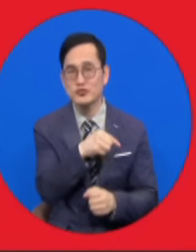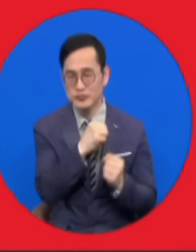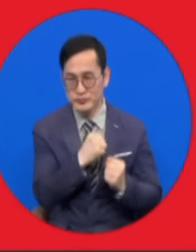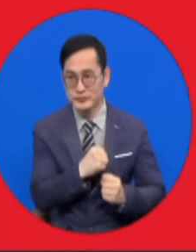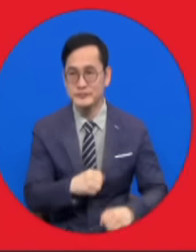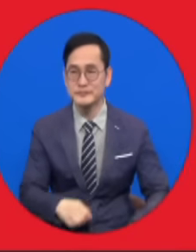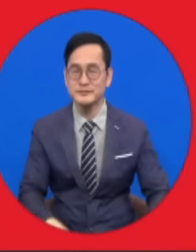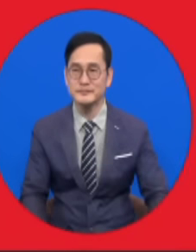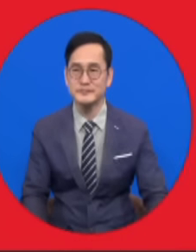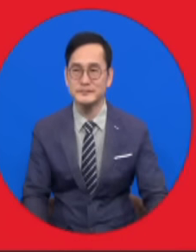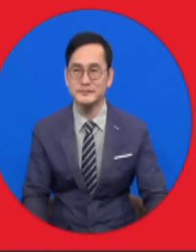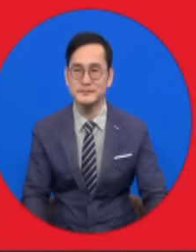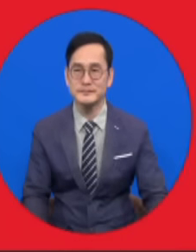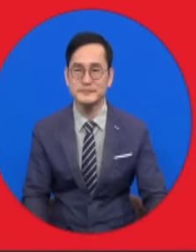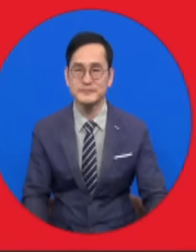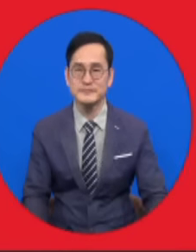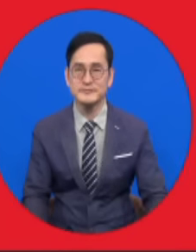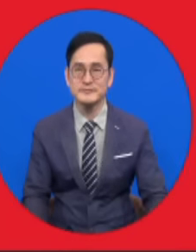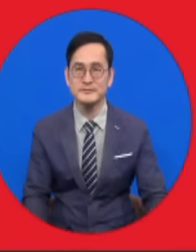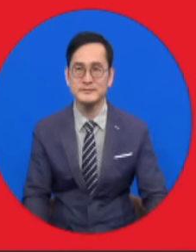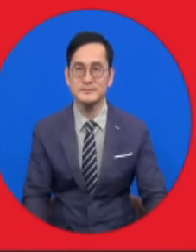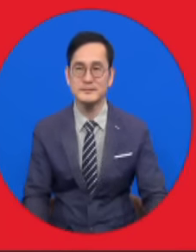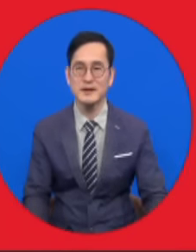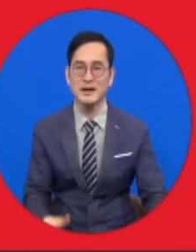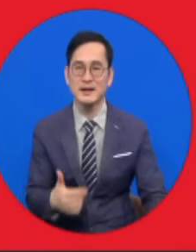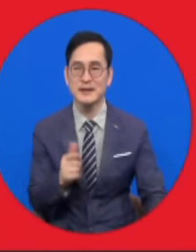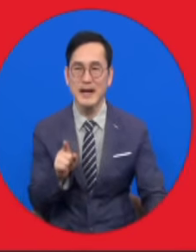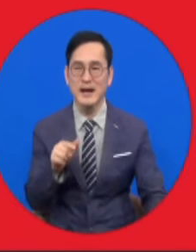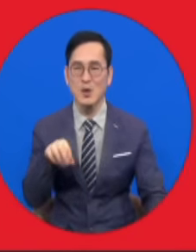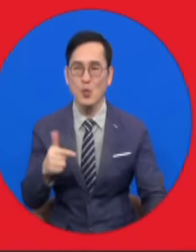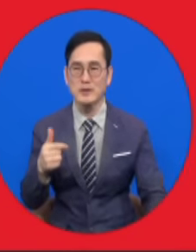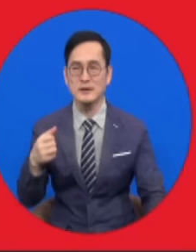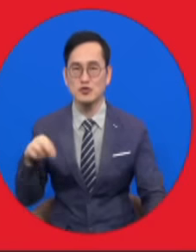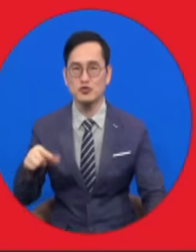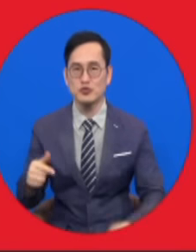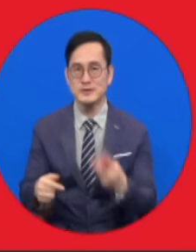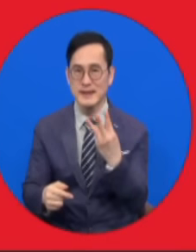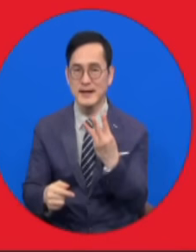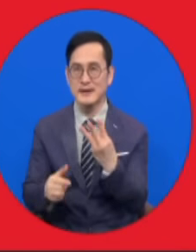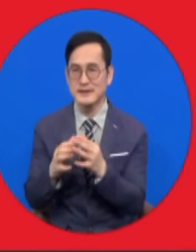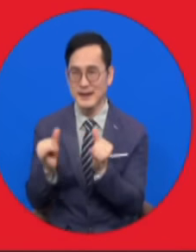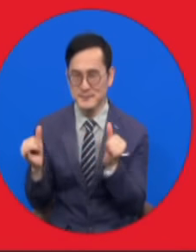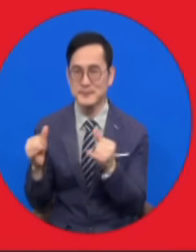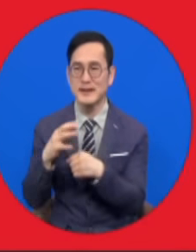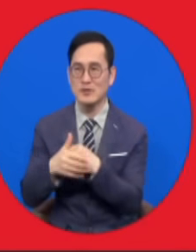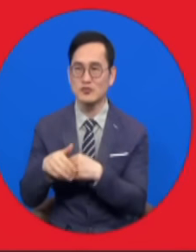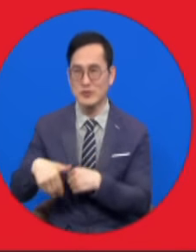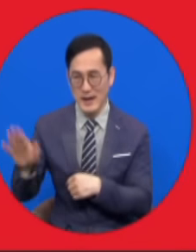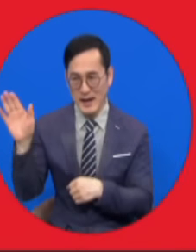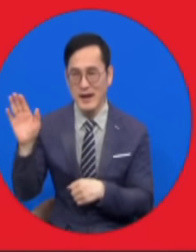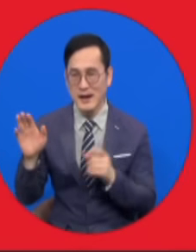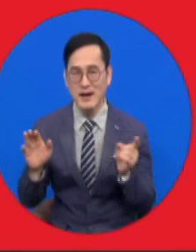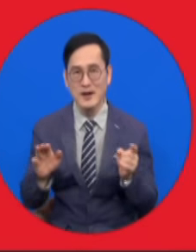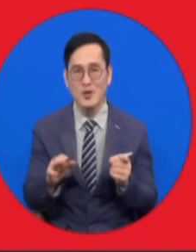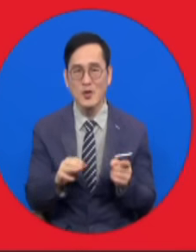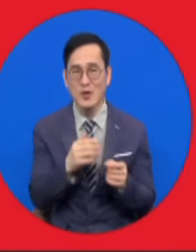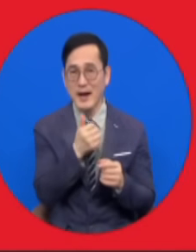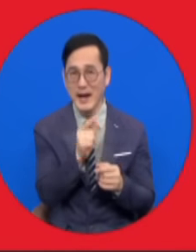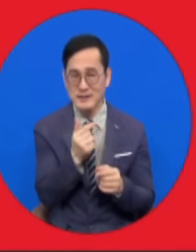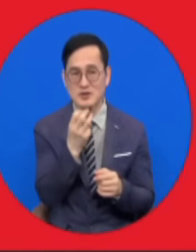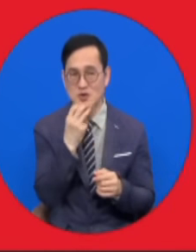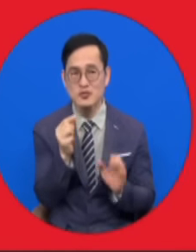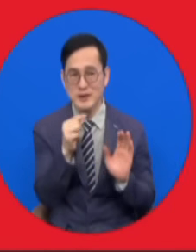나경원 윤상현 대구로 갔고요 이미 대구로 갔었던 한동훈 후보는 서울의 13개 구청장 모임 등에 참석하기